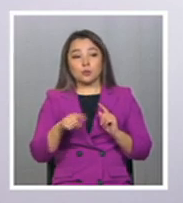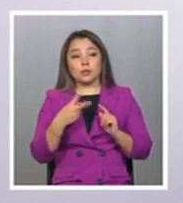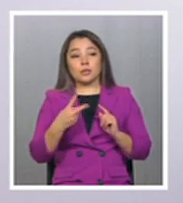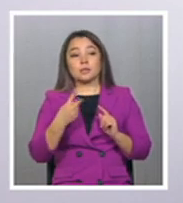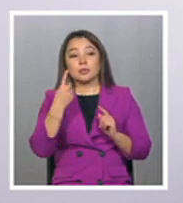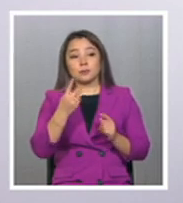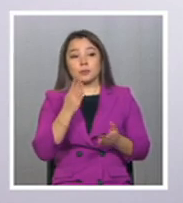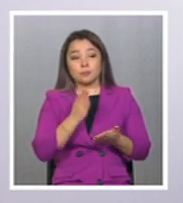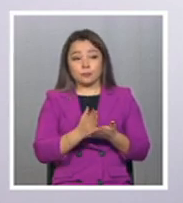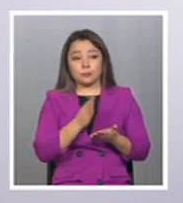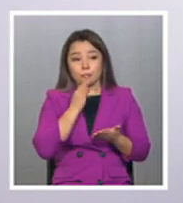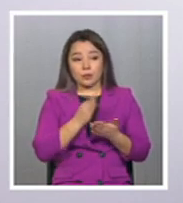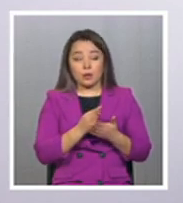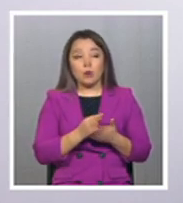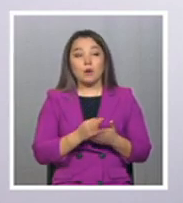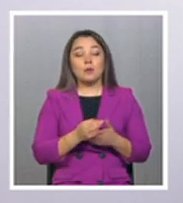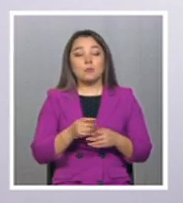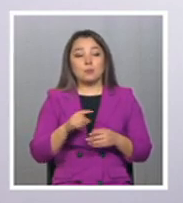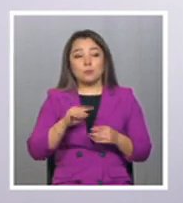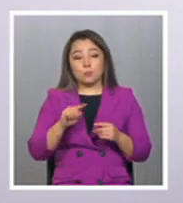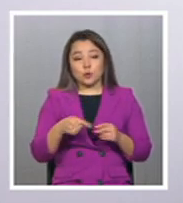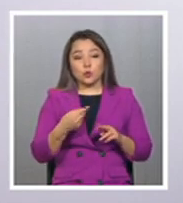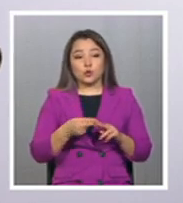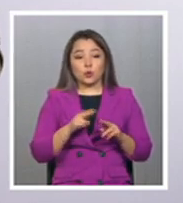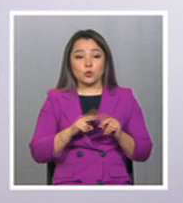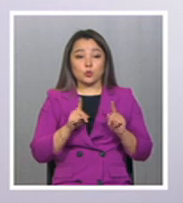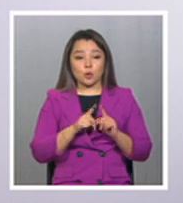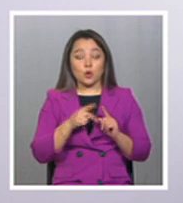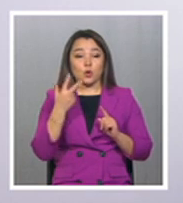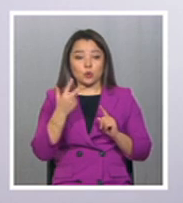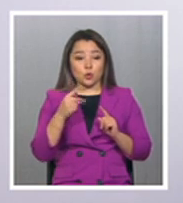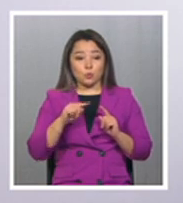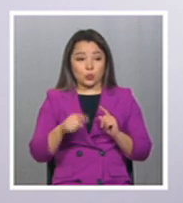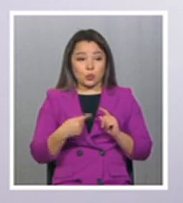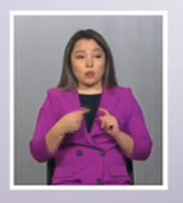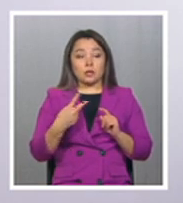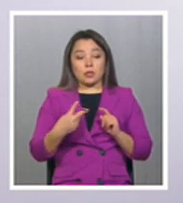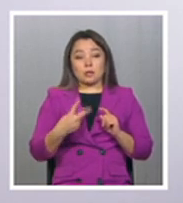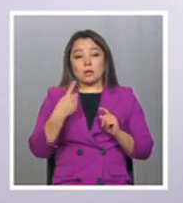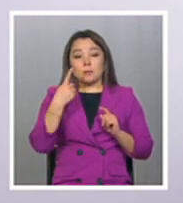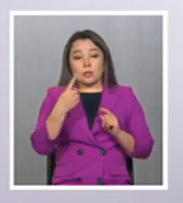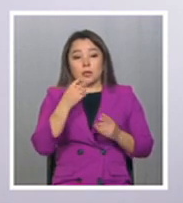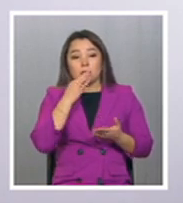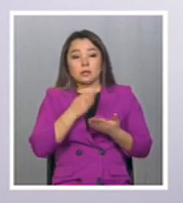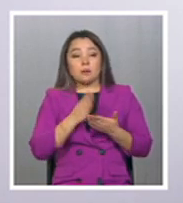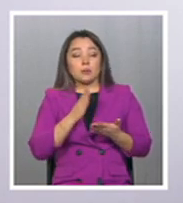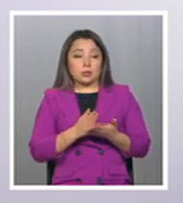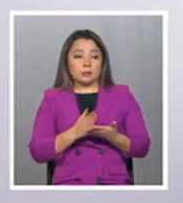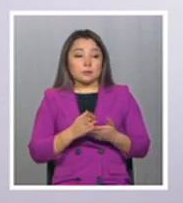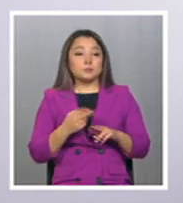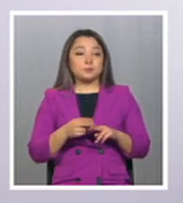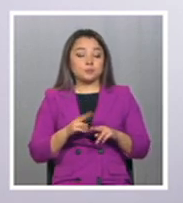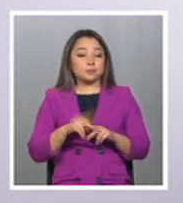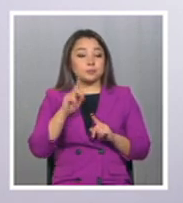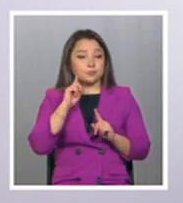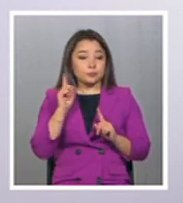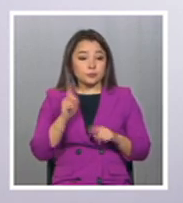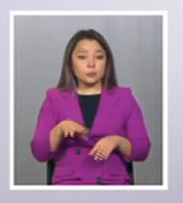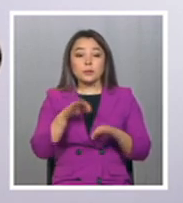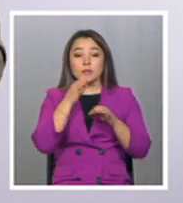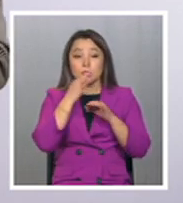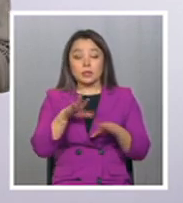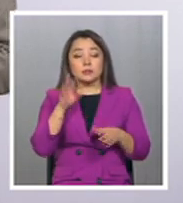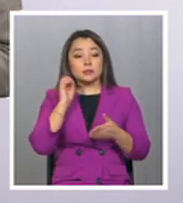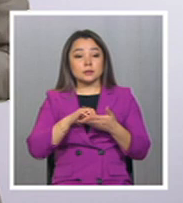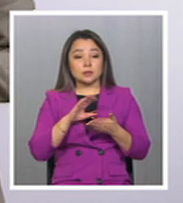болады. Бүтін бөлігі дайын, 3 бүтін, ал бөлшек бөлігі 2-ден 1-ге тең. Біз білеміз, кез келген